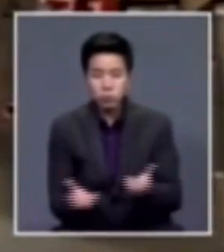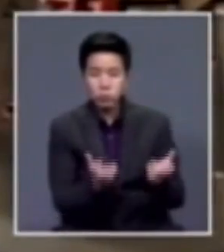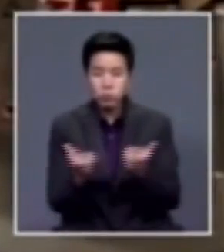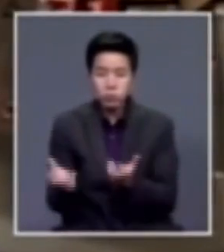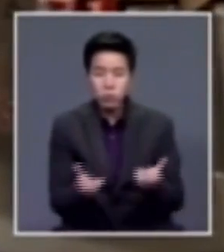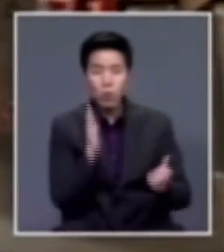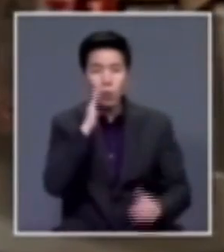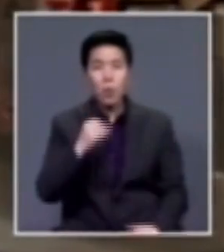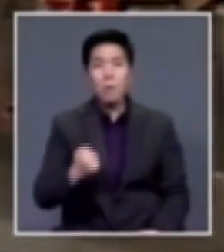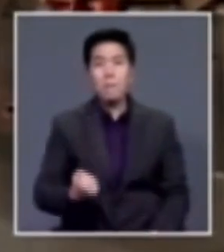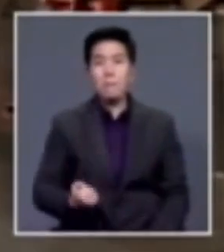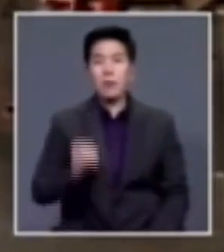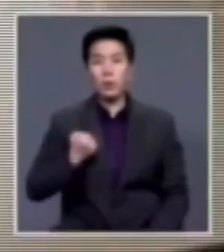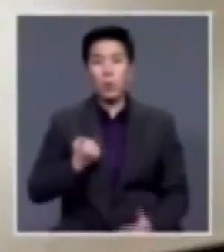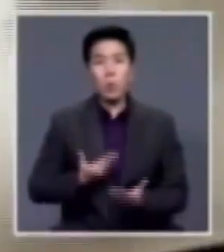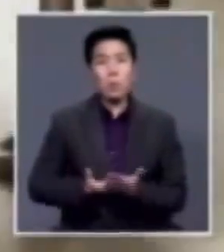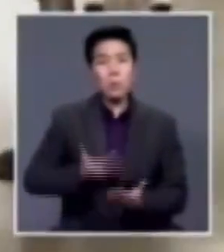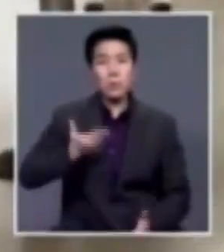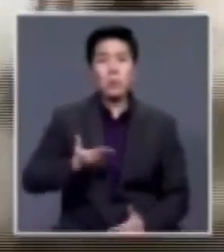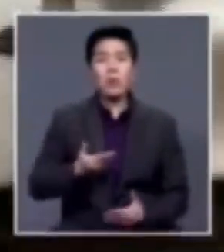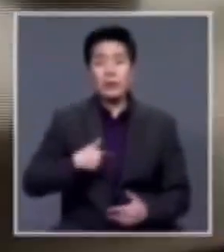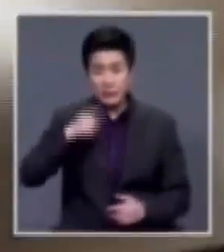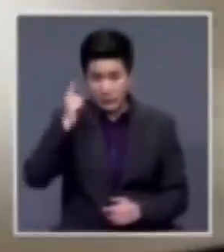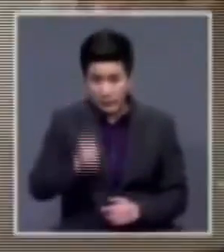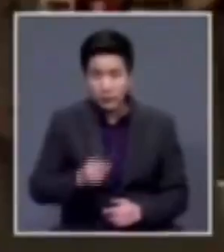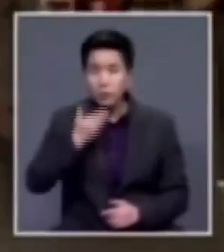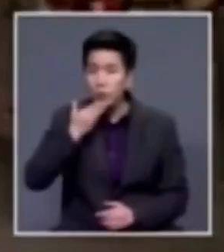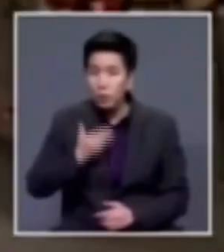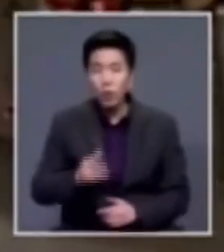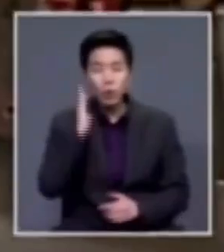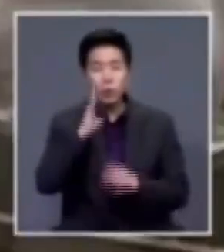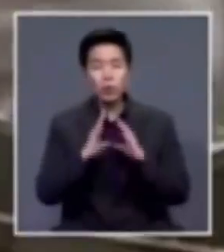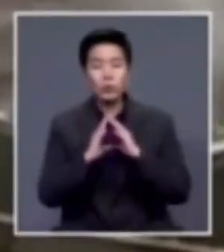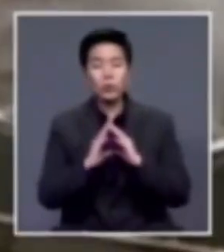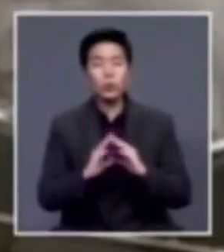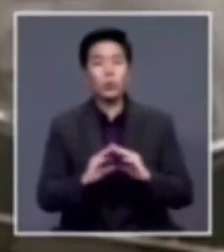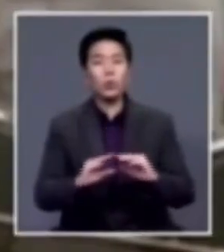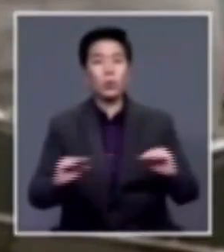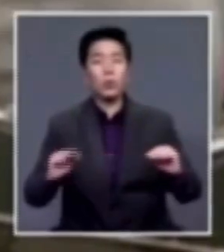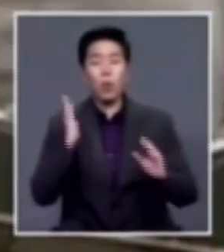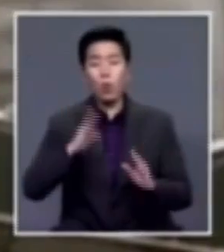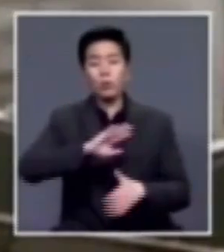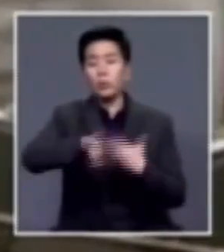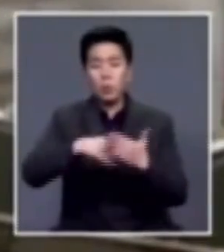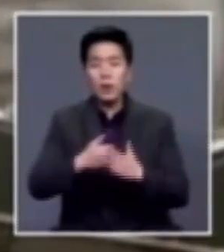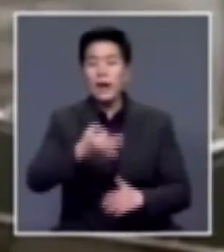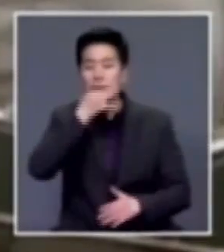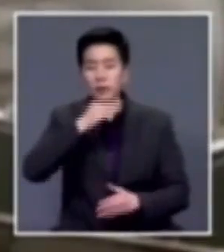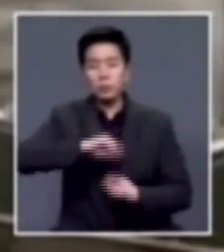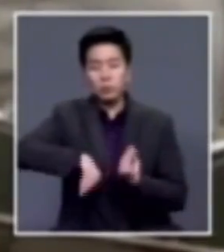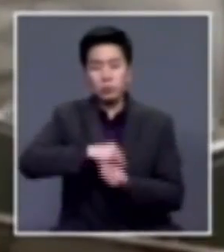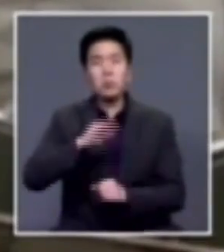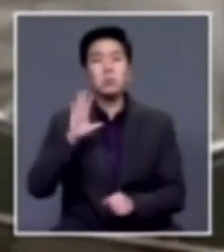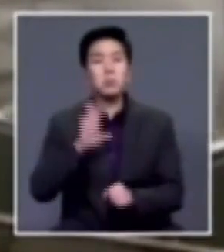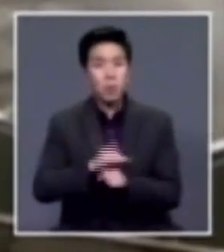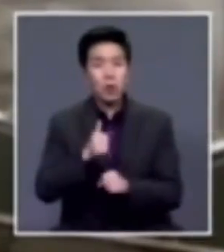เทศมีความมั่นคงมั่งคั่งอย่างยั่งยืนลดความเหลื่อมล้ำสู่สังคมสงบสุขเพราะทุกคนมีกินมีใช้ไม่ใช่เพื่อรัฐบาล